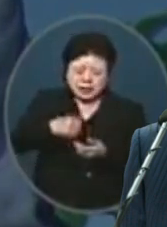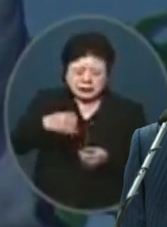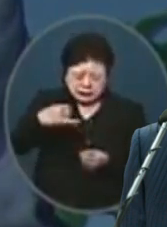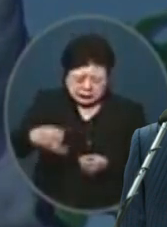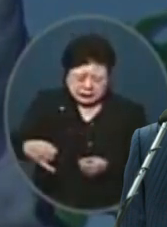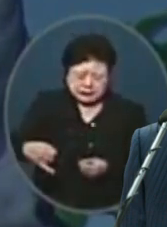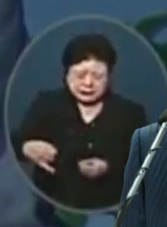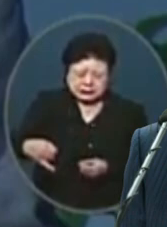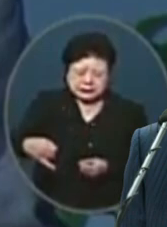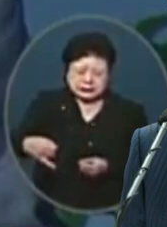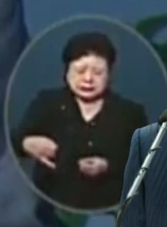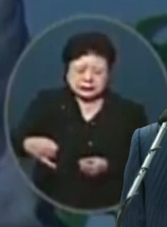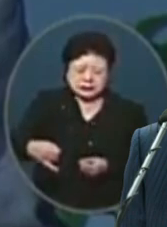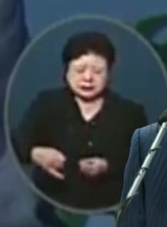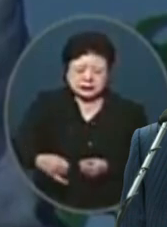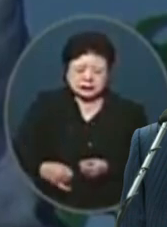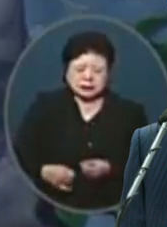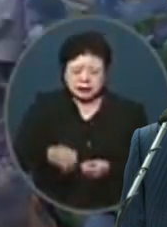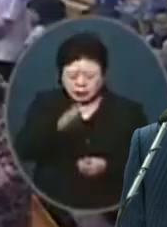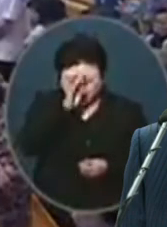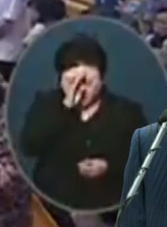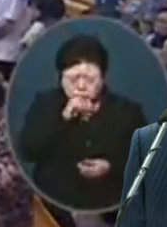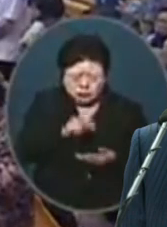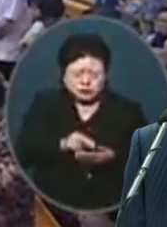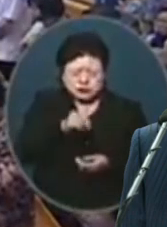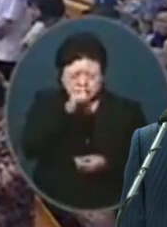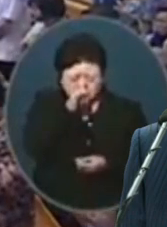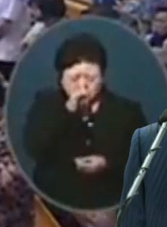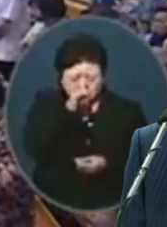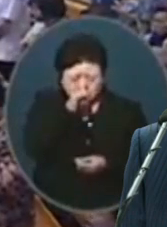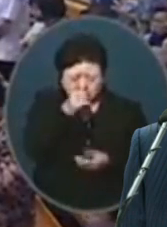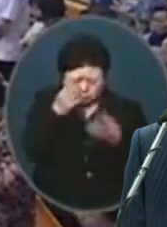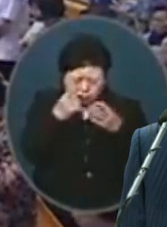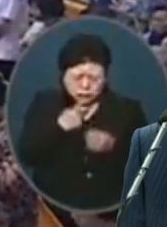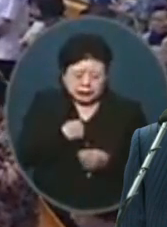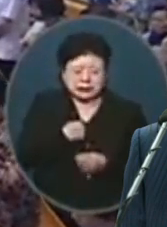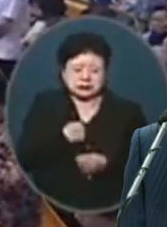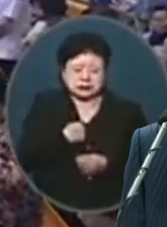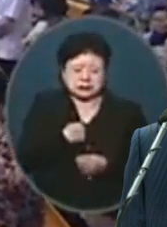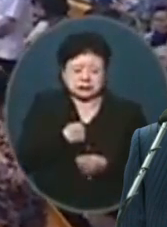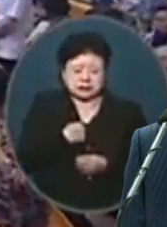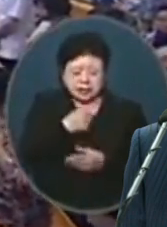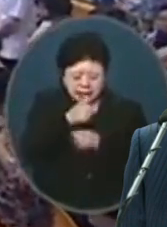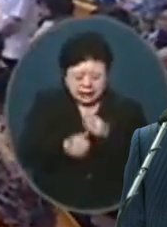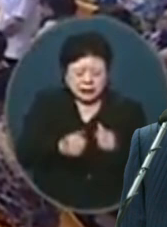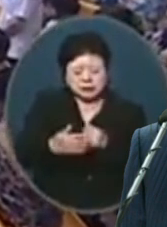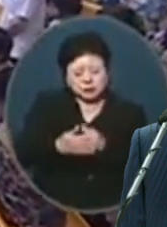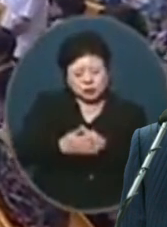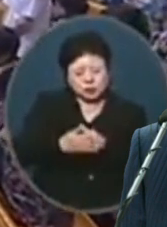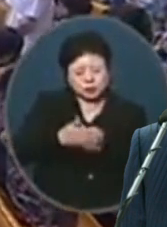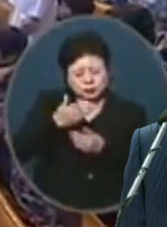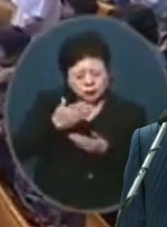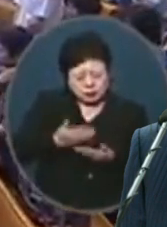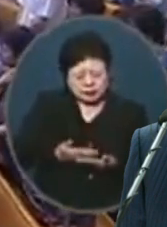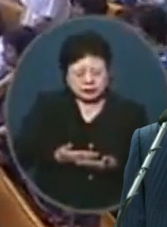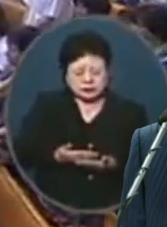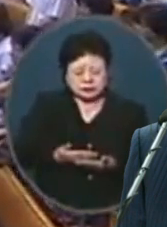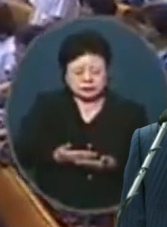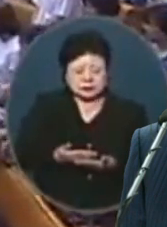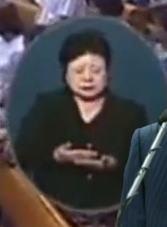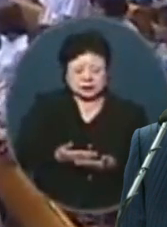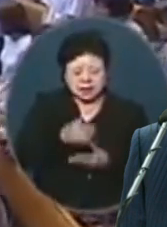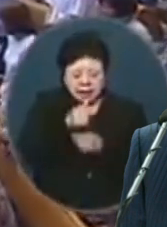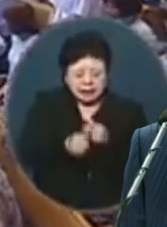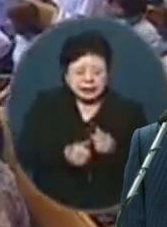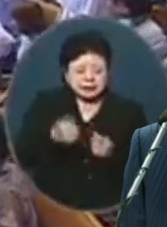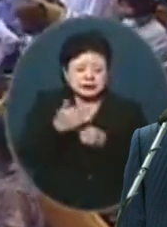딸들이 혹은 병들고 혹은 문제를 가지고 고통을 당해서 하나님의 도움을 받고